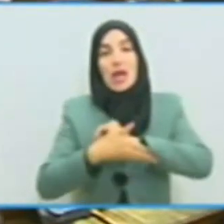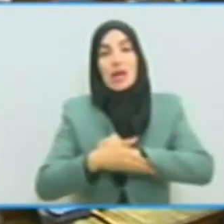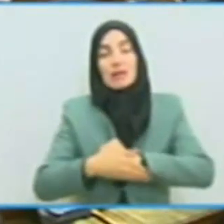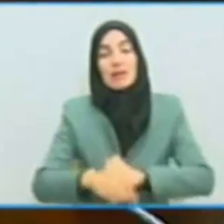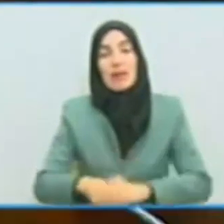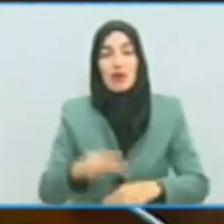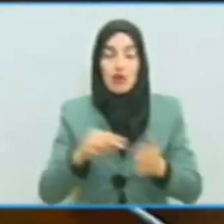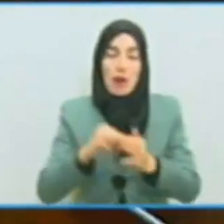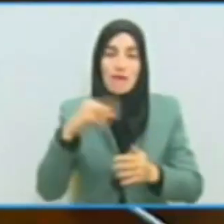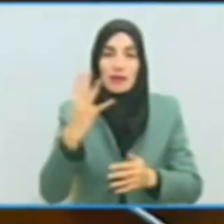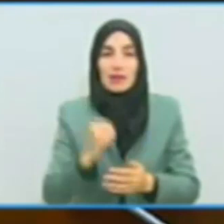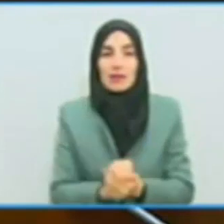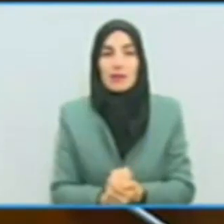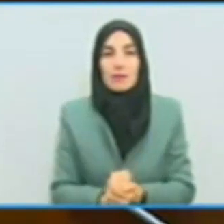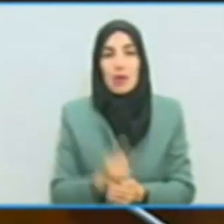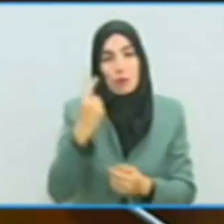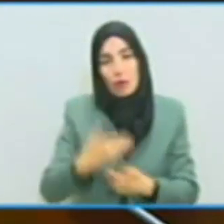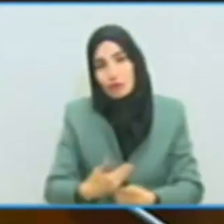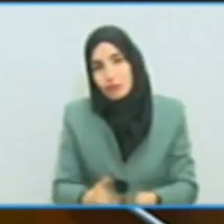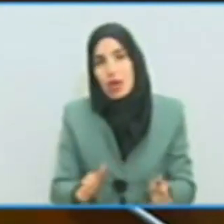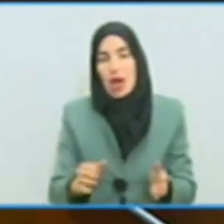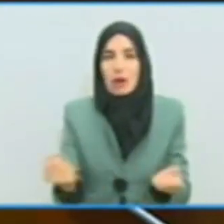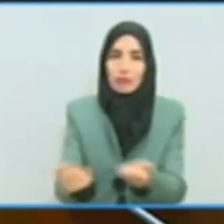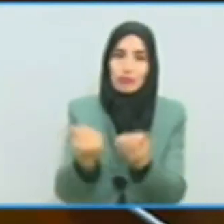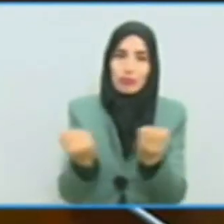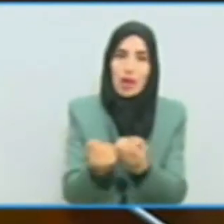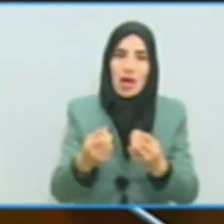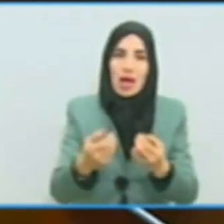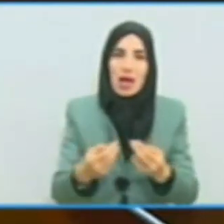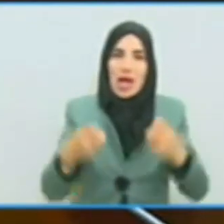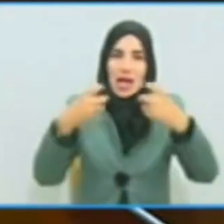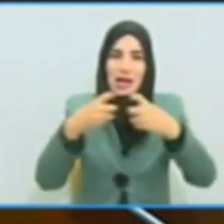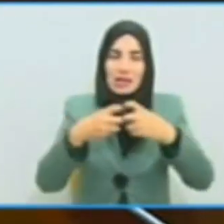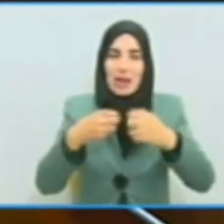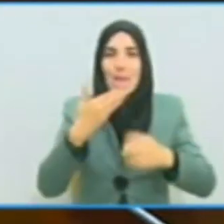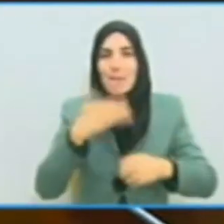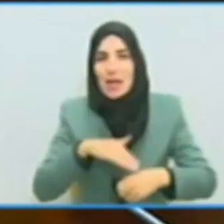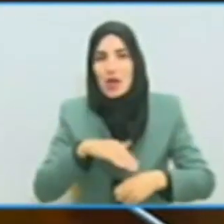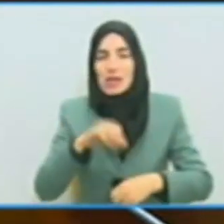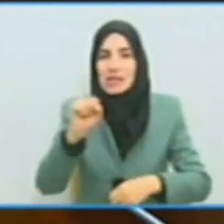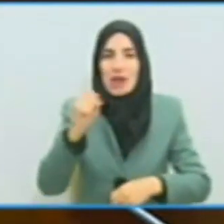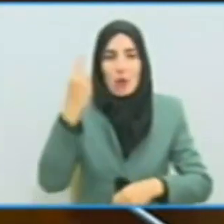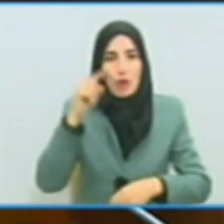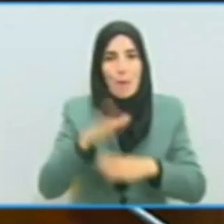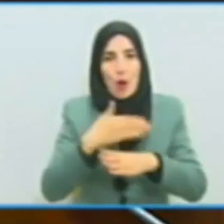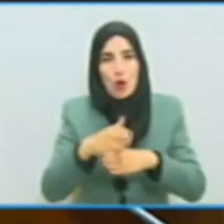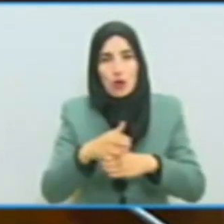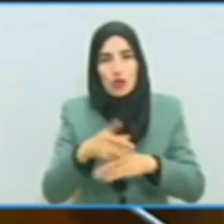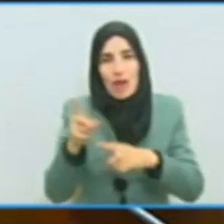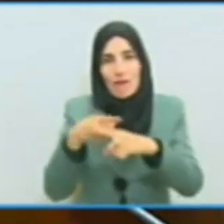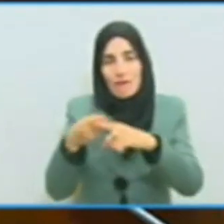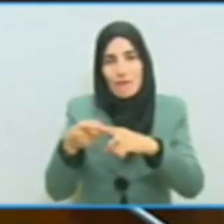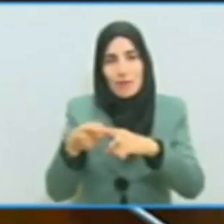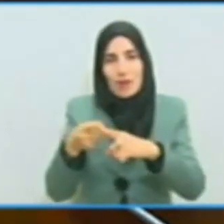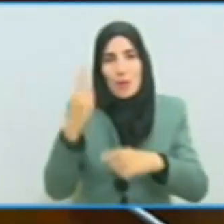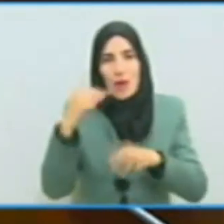لسنة 2024 إلى إطلاق مسابقة وطنية لاختيار أحسن سيناريو لإنجاز مشروع الفيلم السينمائي حول